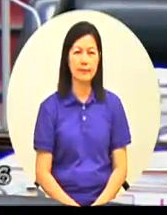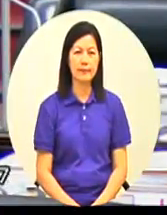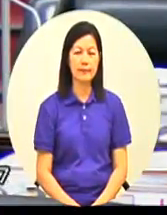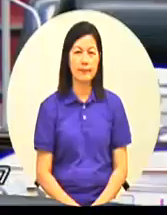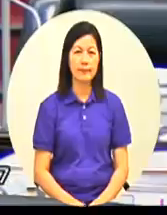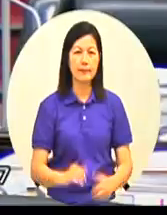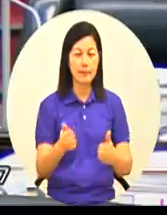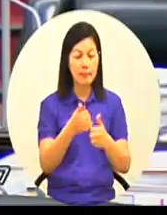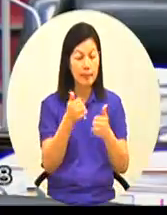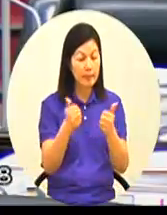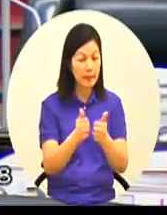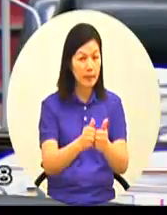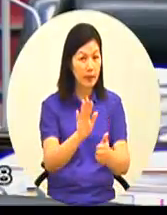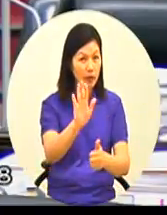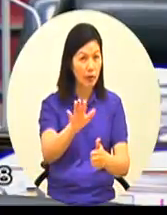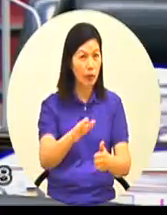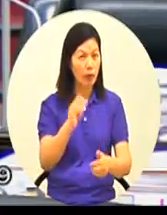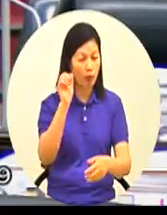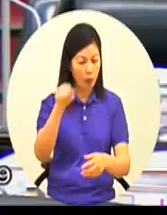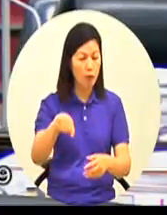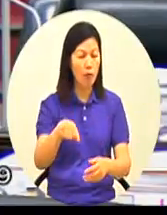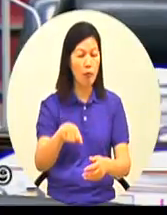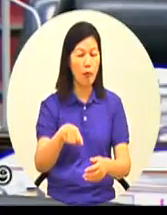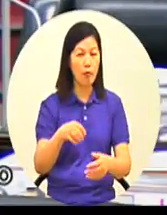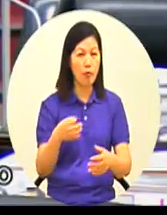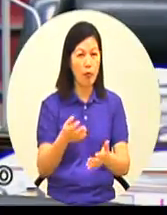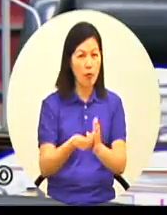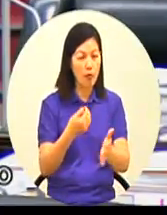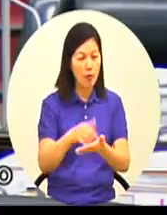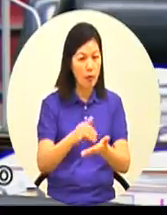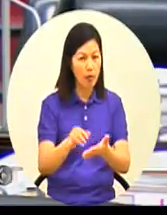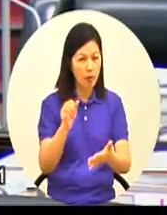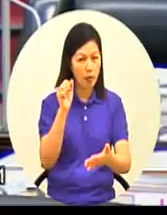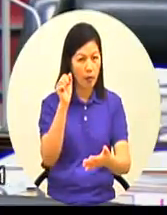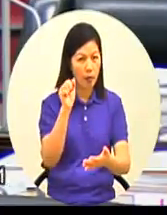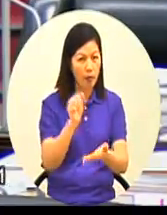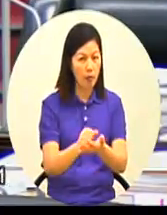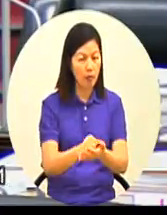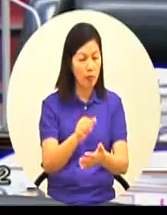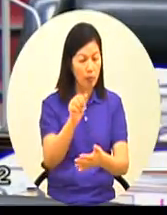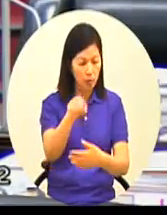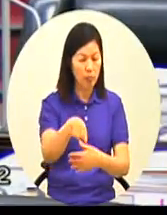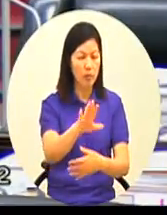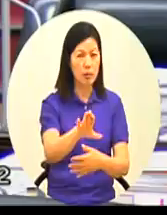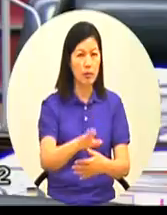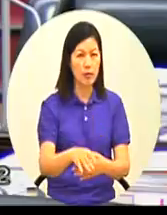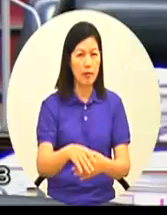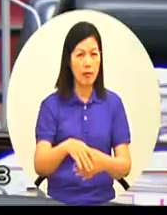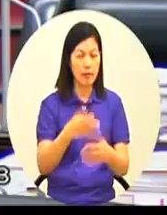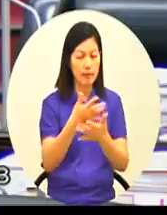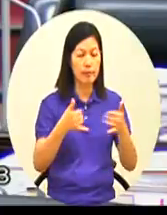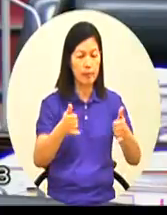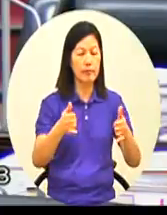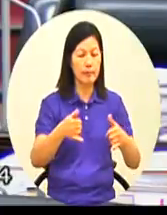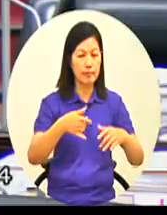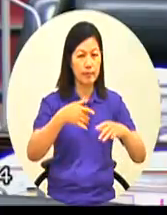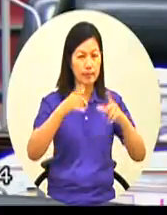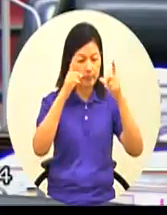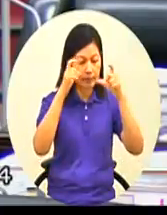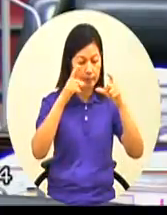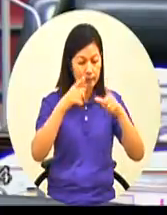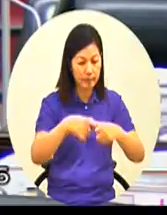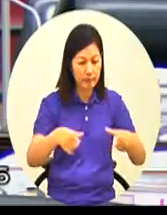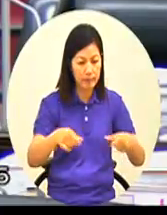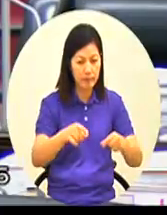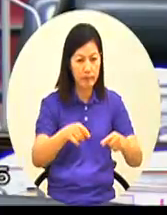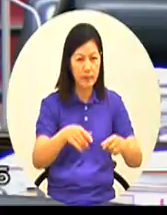也准了啊，也准了参议室预算啊。但我看到网络上有一个照片，在脸书上有一个照片，你们还要在摆摊拉人家来